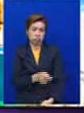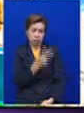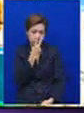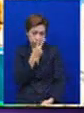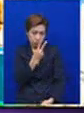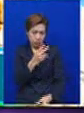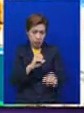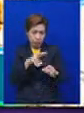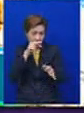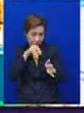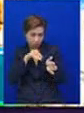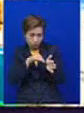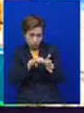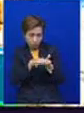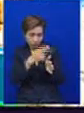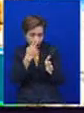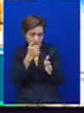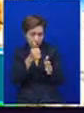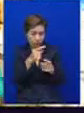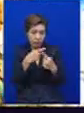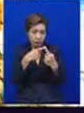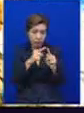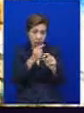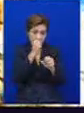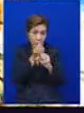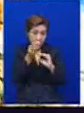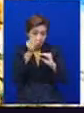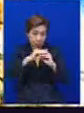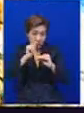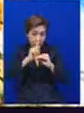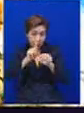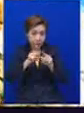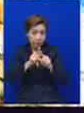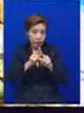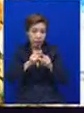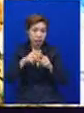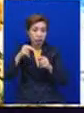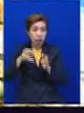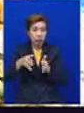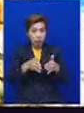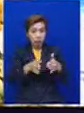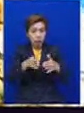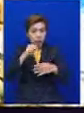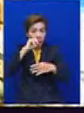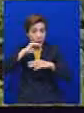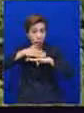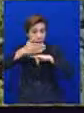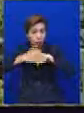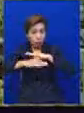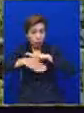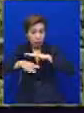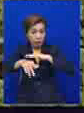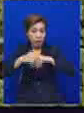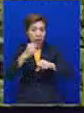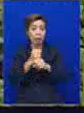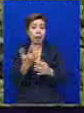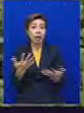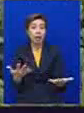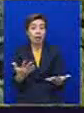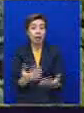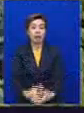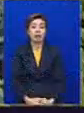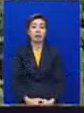ให้เห็นว่ามันน้ำมันไหลอย่างนี้แต่ท่านจะต้องทำเขื่อนประโยชน์ทางฝ่ายเพราะเขื่อนมีปัญหาสร้างไม่ได้แล้วทำไง